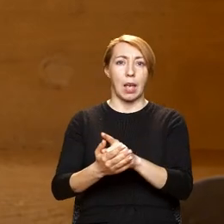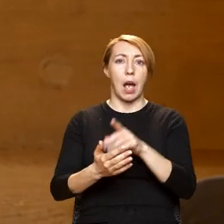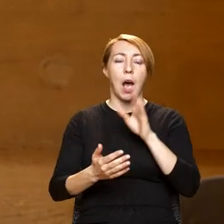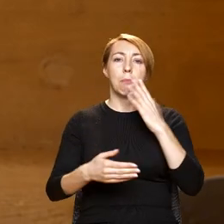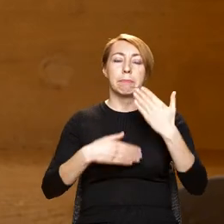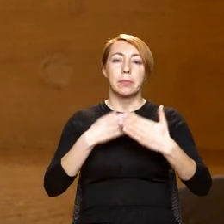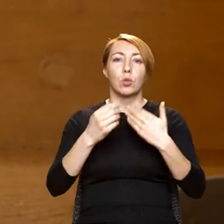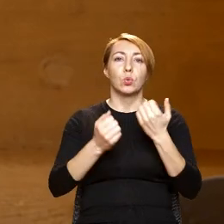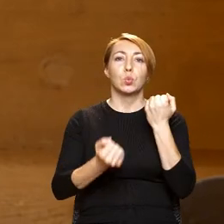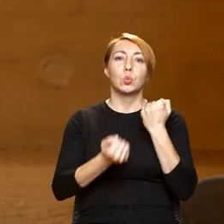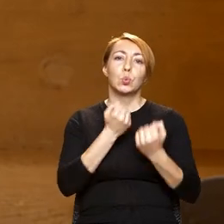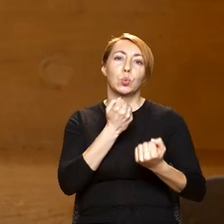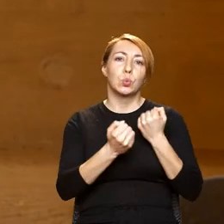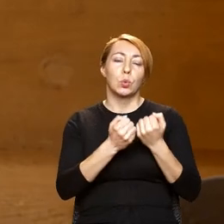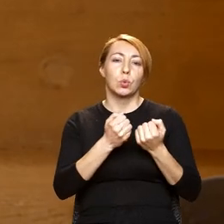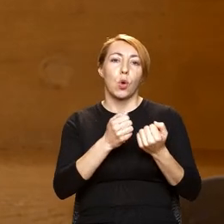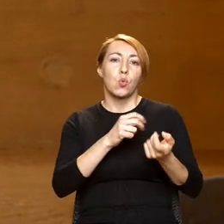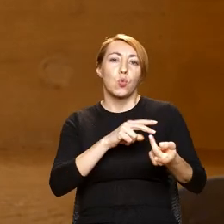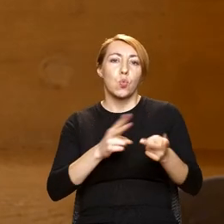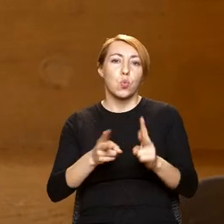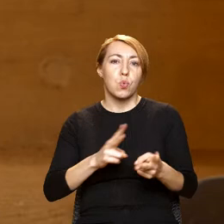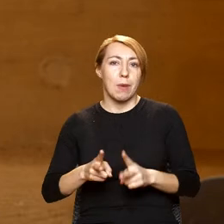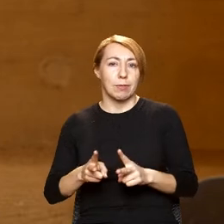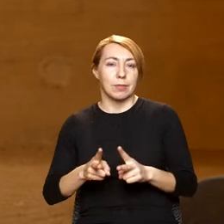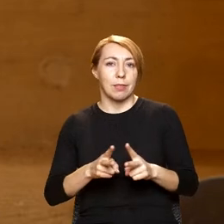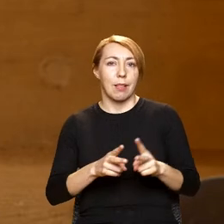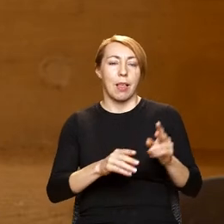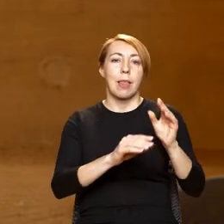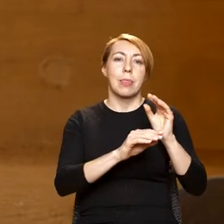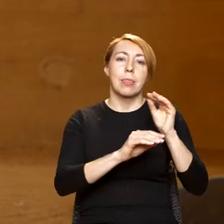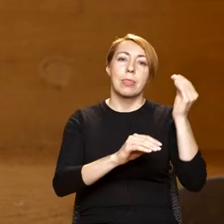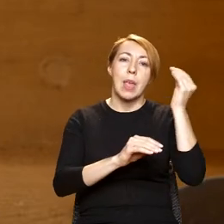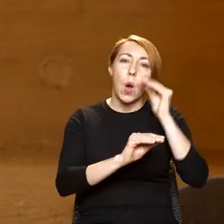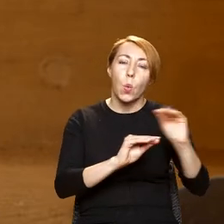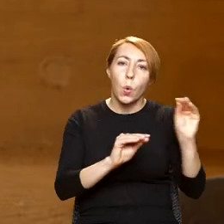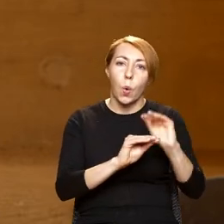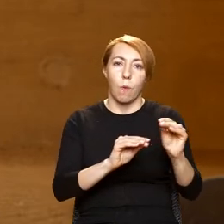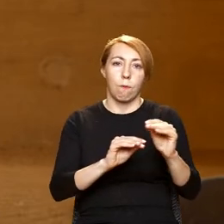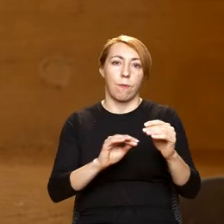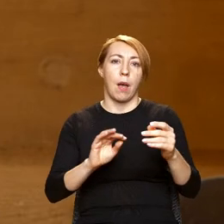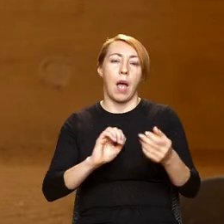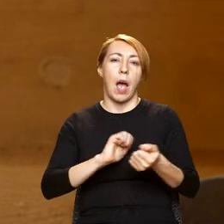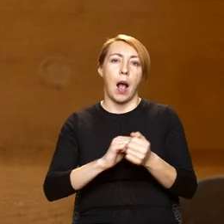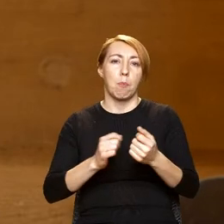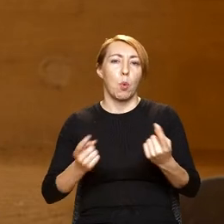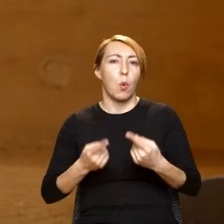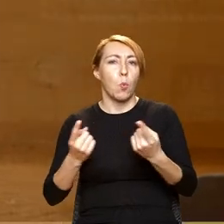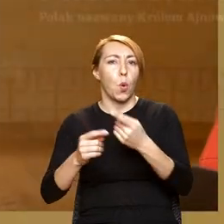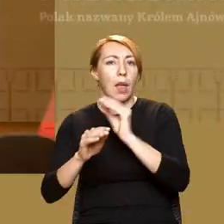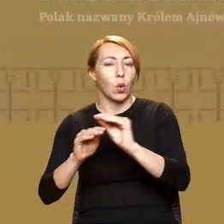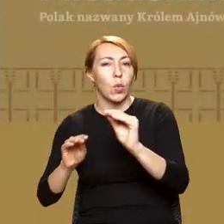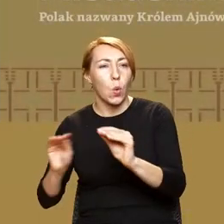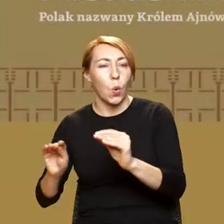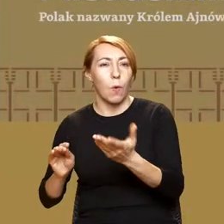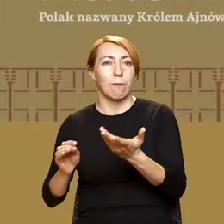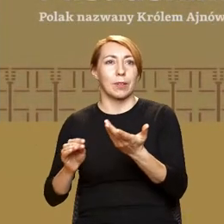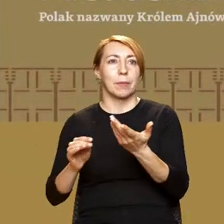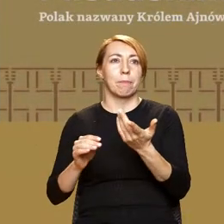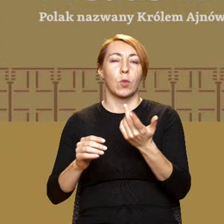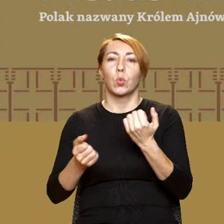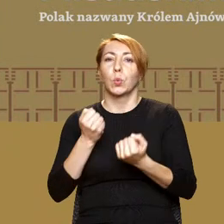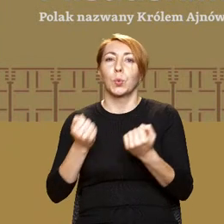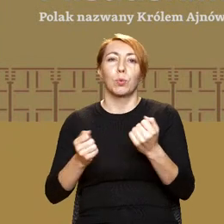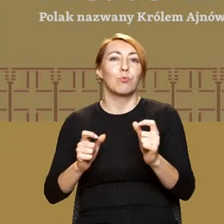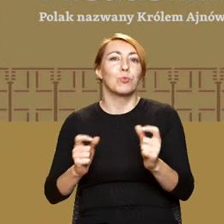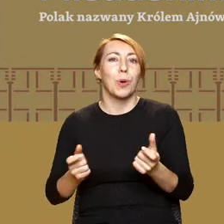tłumaczenia dzieł naukowych, a nawet popularno-naukowych, polega na czymś